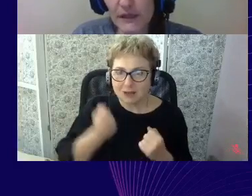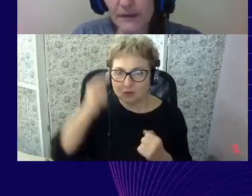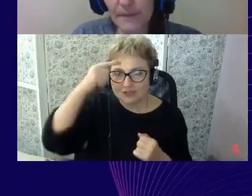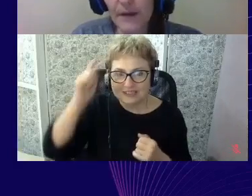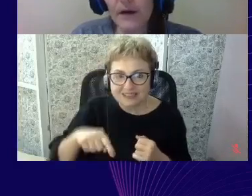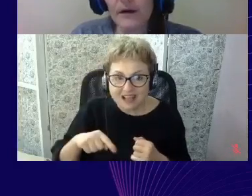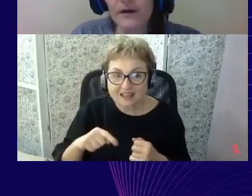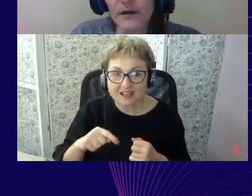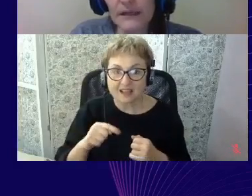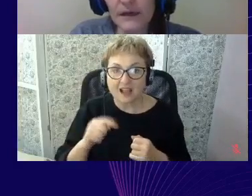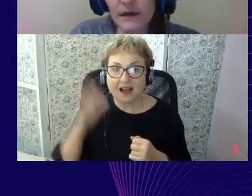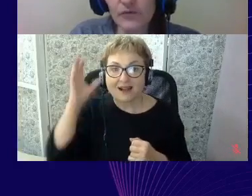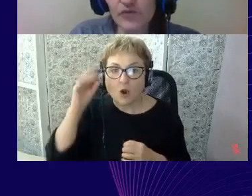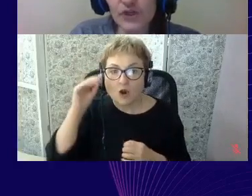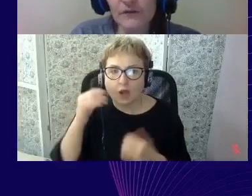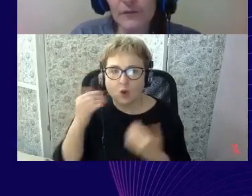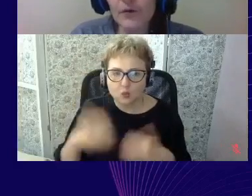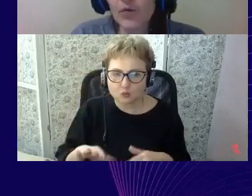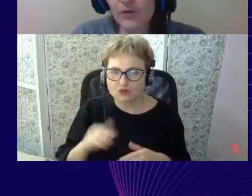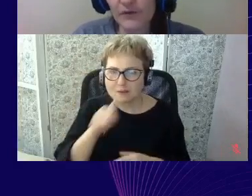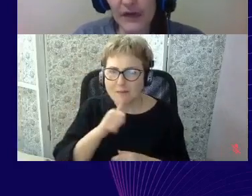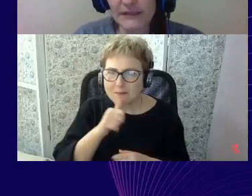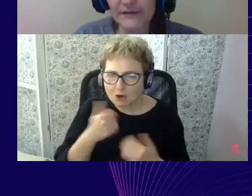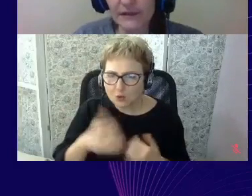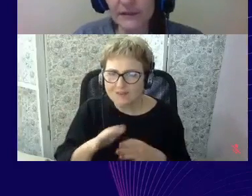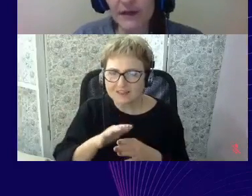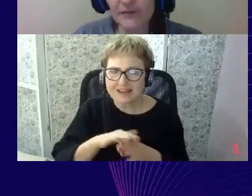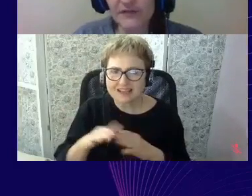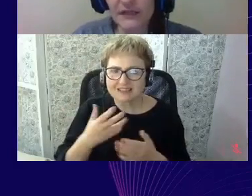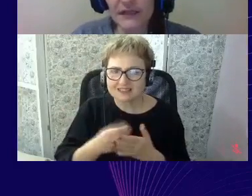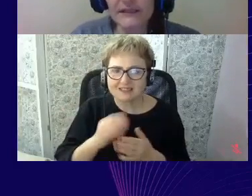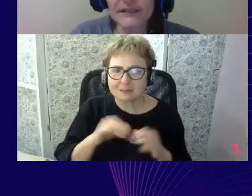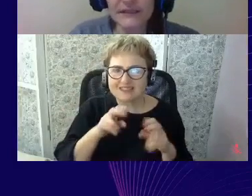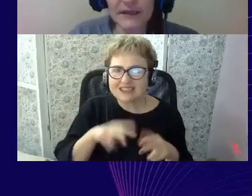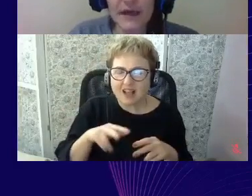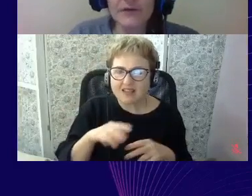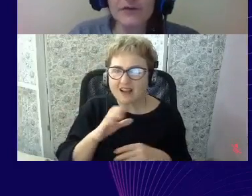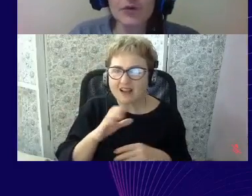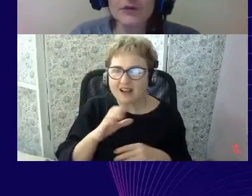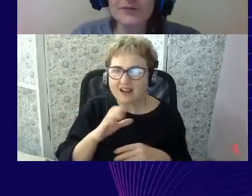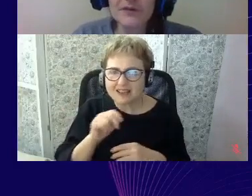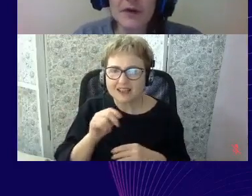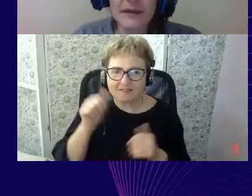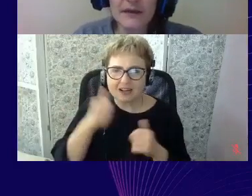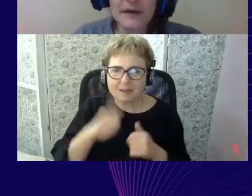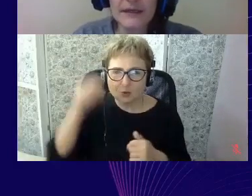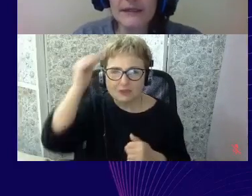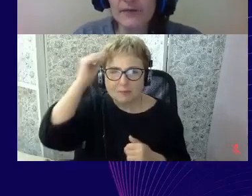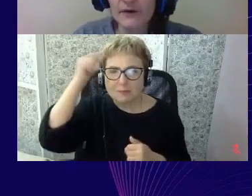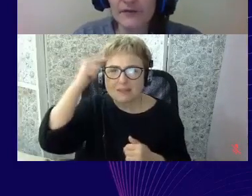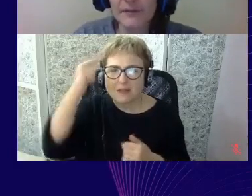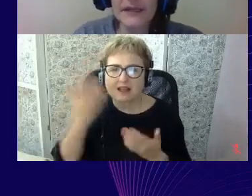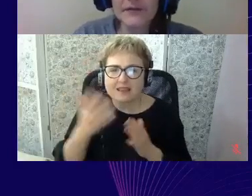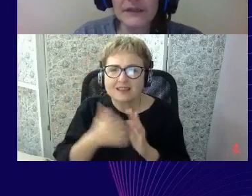полученные знания. Когда уже попробовав реализовать себя в профессиональной среде, формируется понимание,